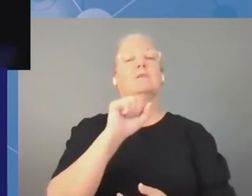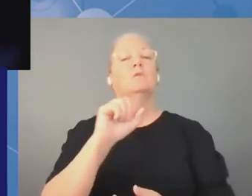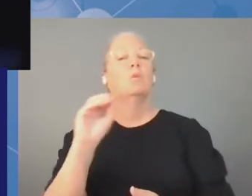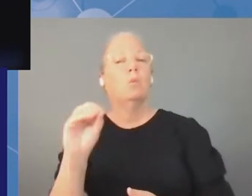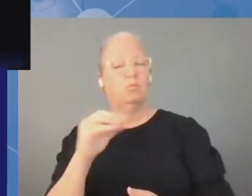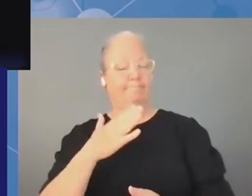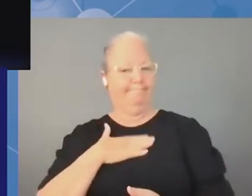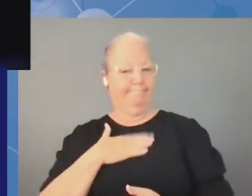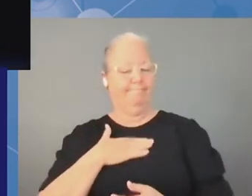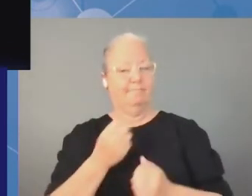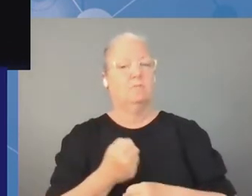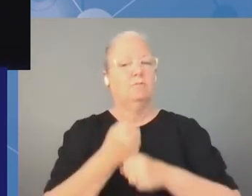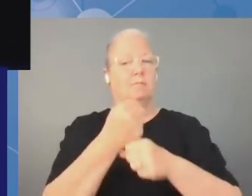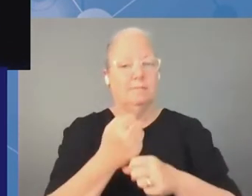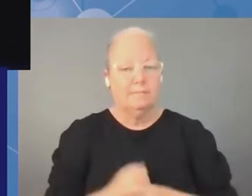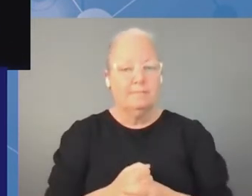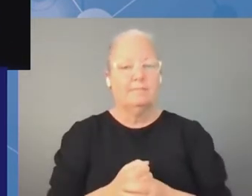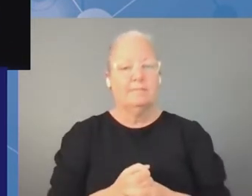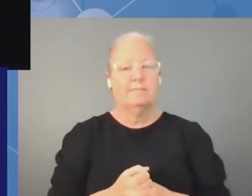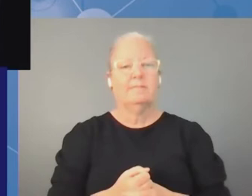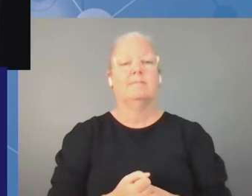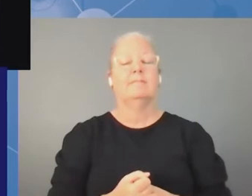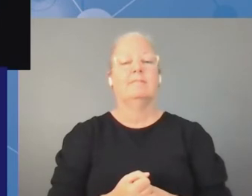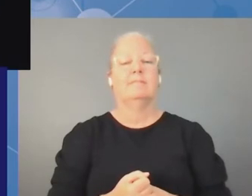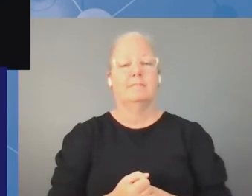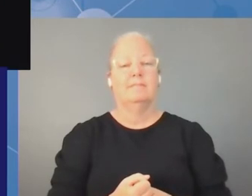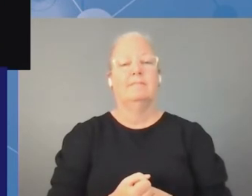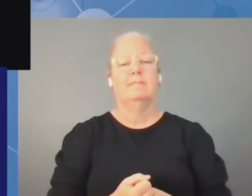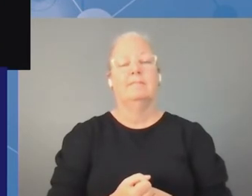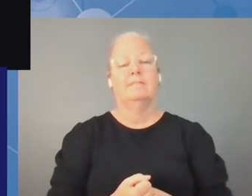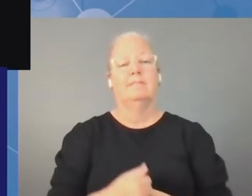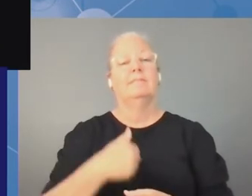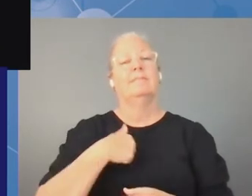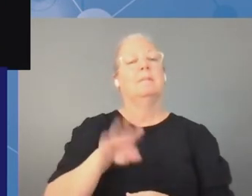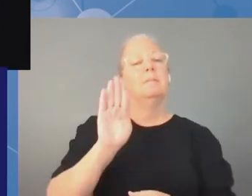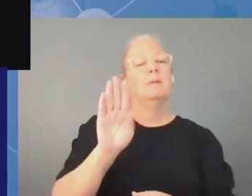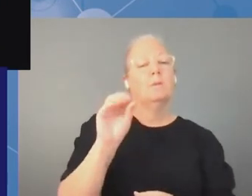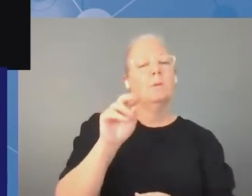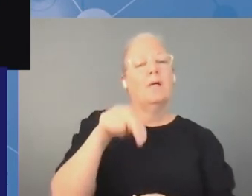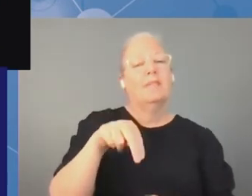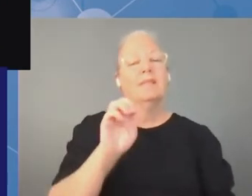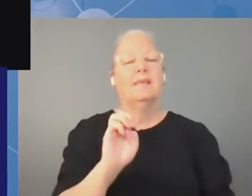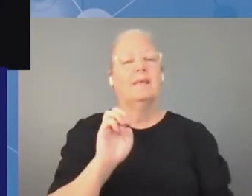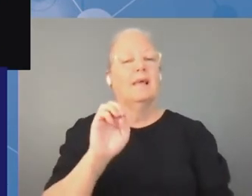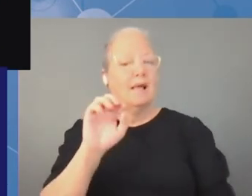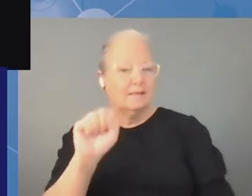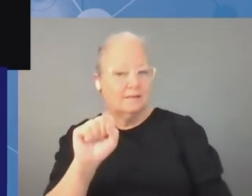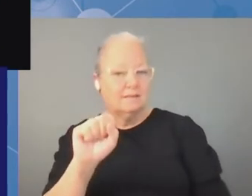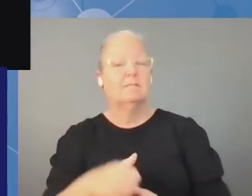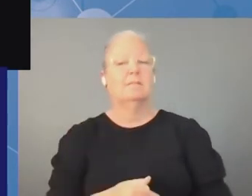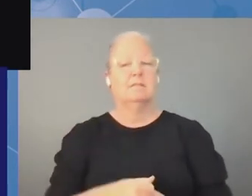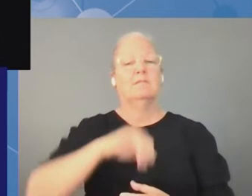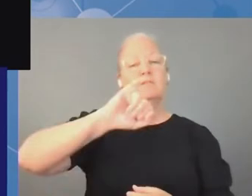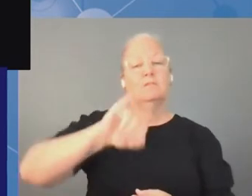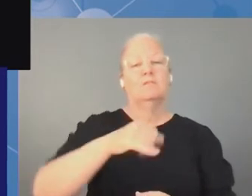طاب أوقاتكم. إن صوتي سيكون صوت المجتمع المدني. أنا أيضا أود أن